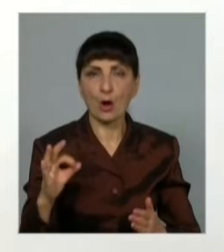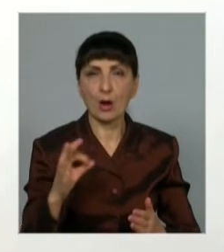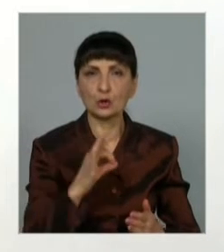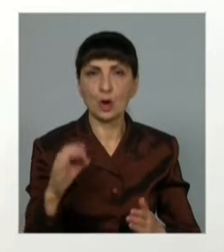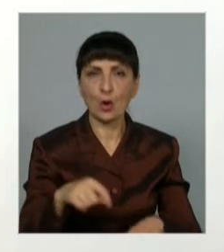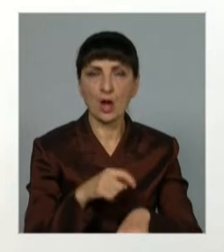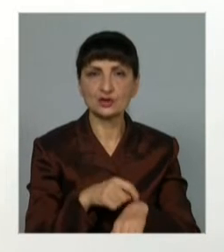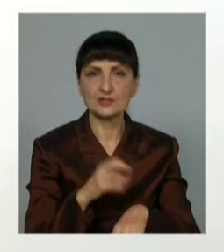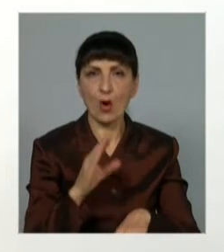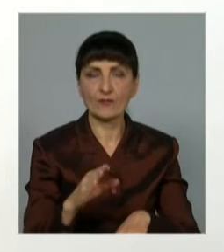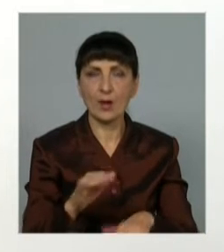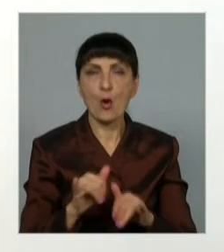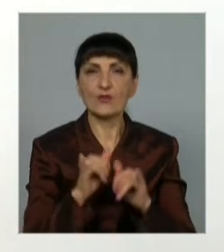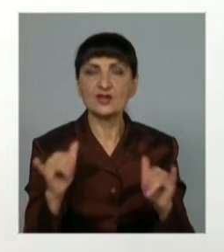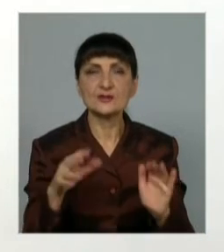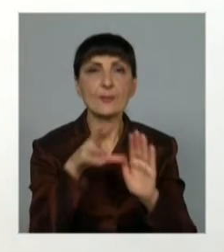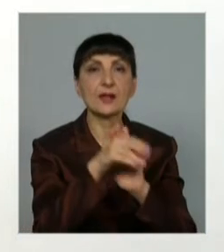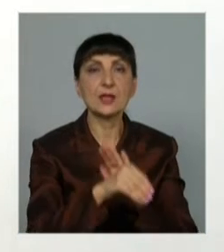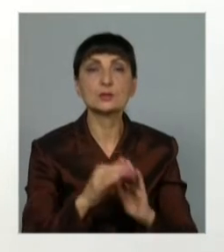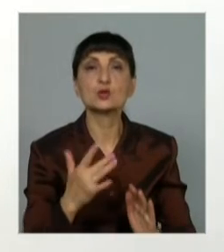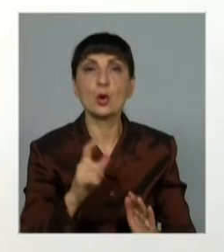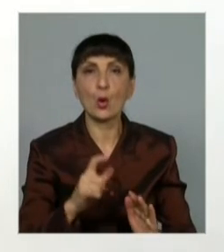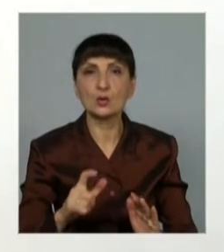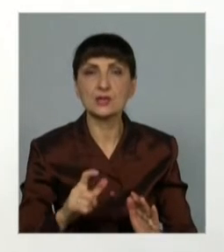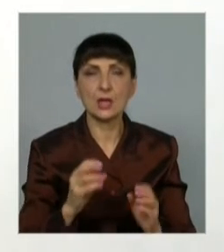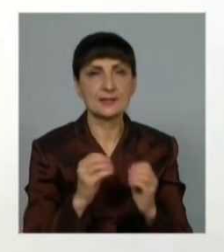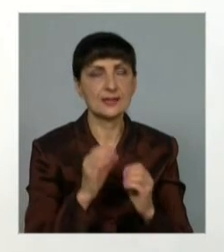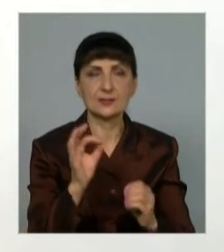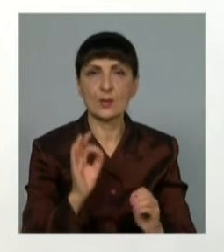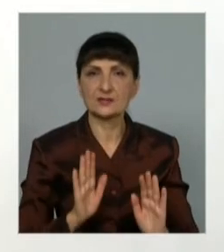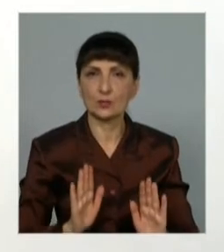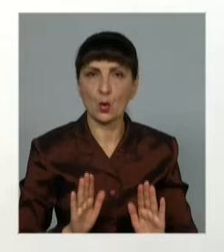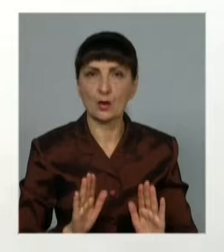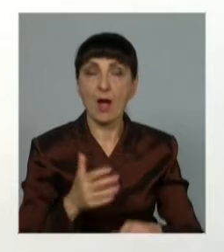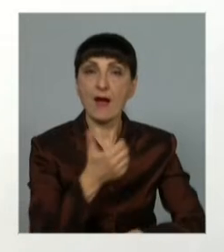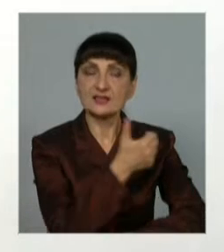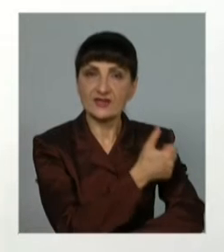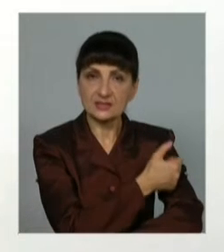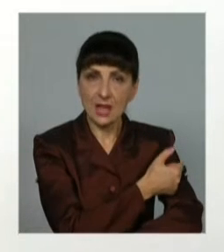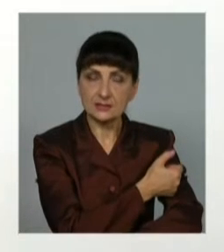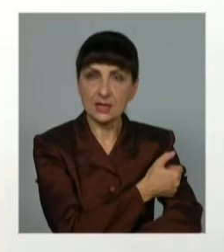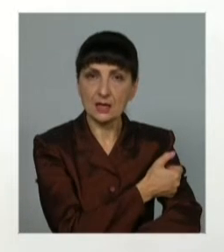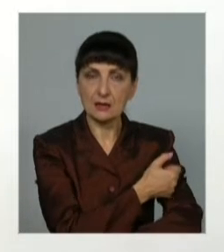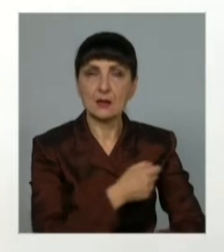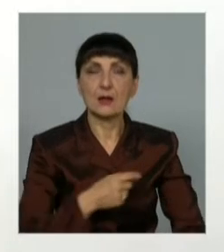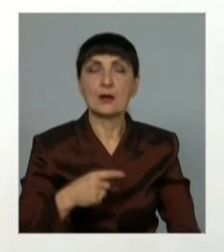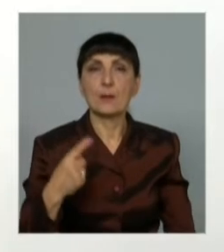00.00 часов с увеличением заполняемости объектов на 10%. При вакцинации же